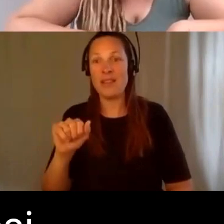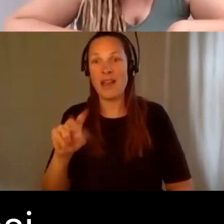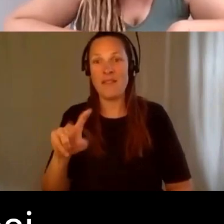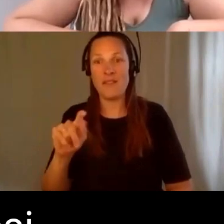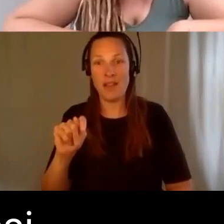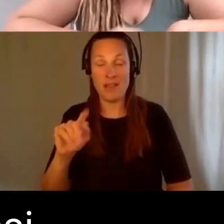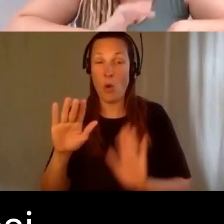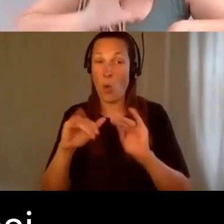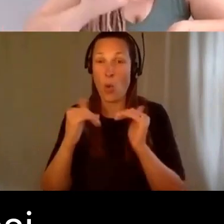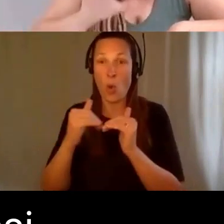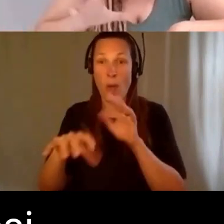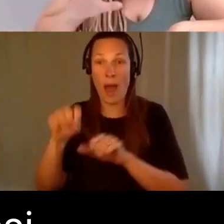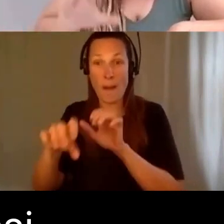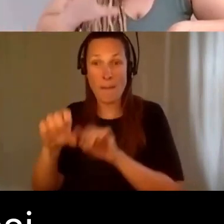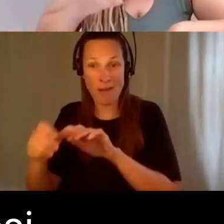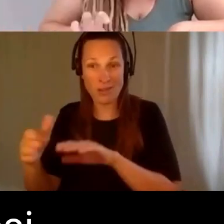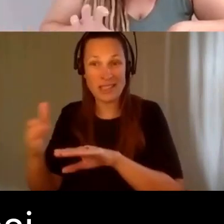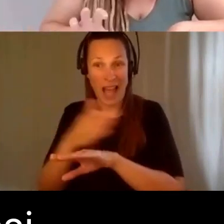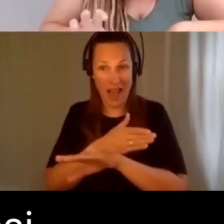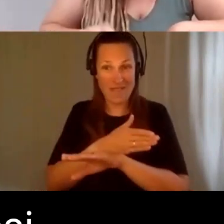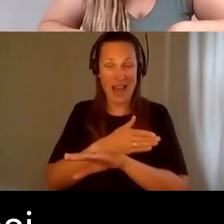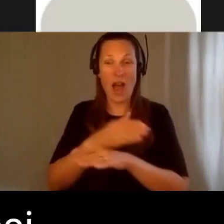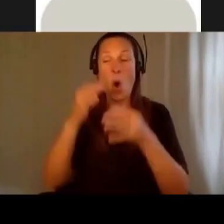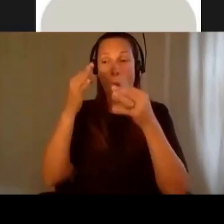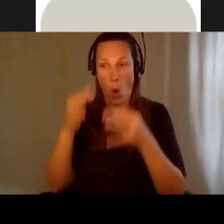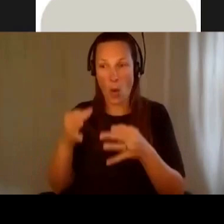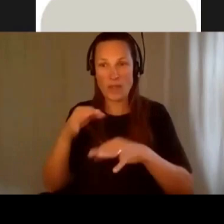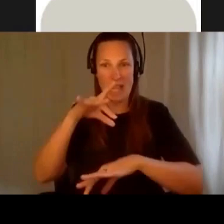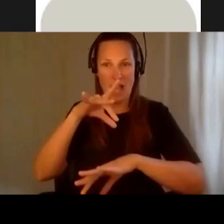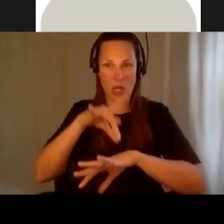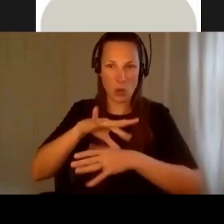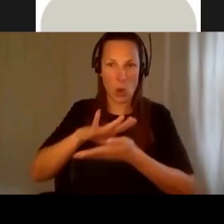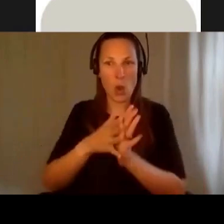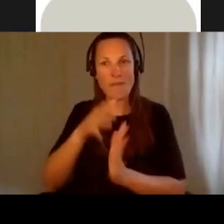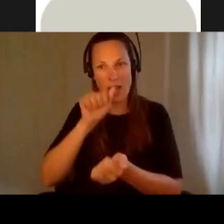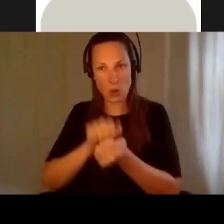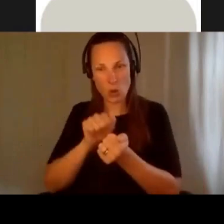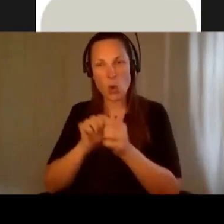tout récolter avant que le sol gèle définitivement.